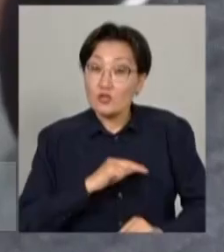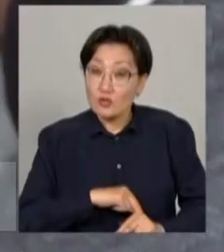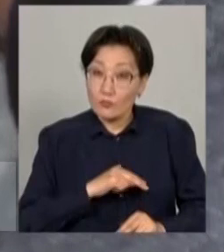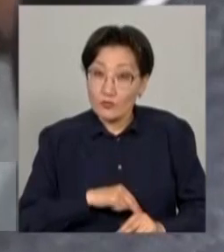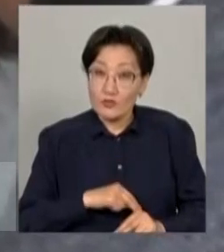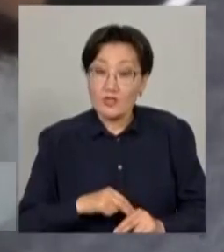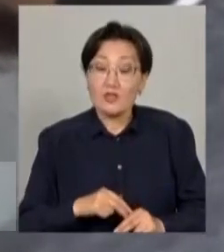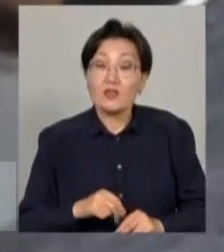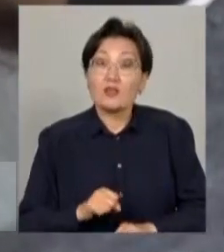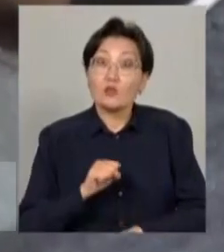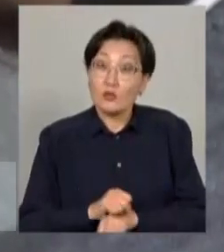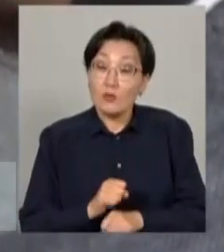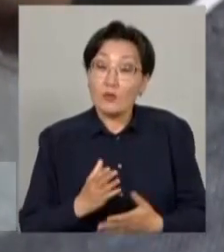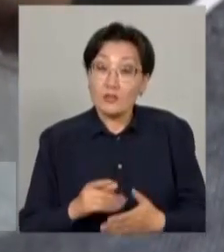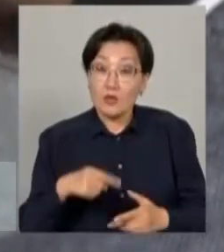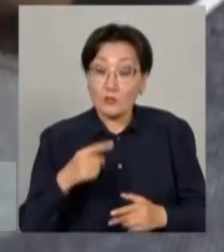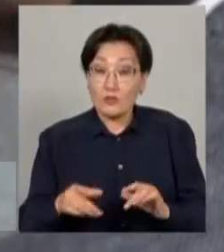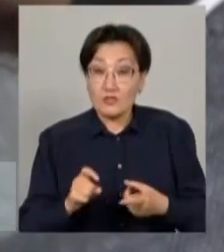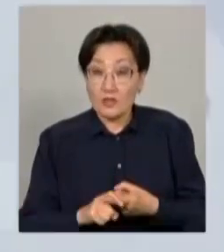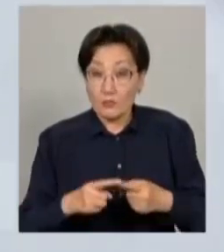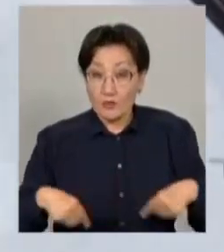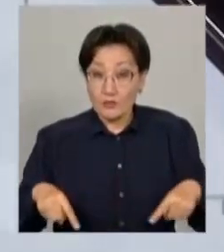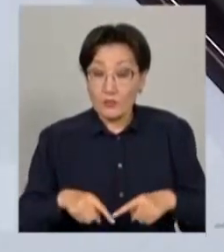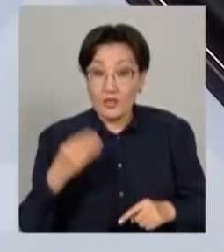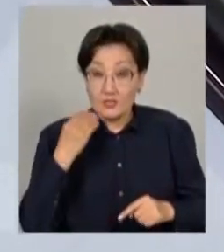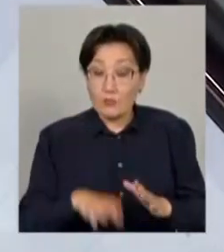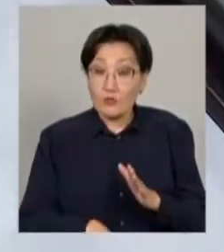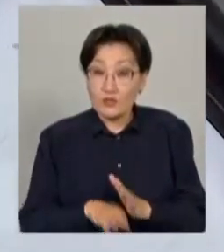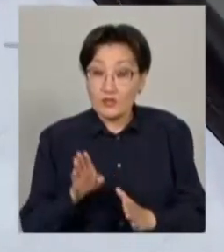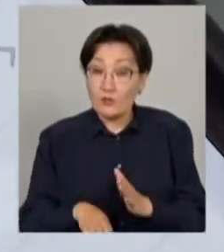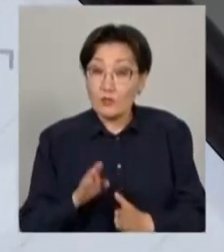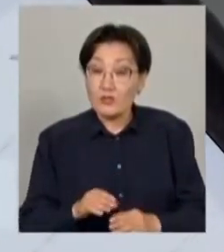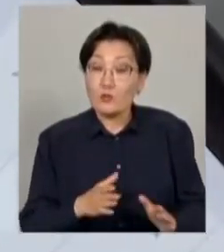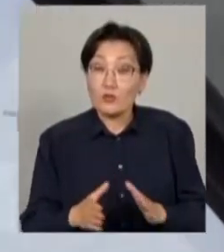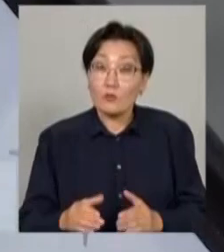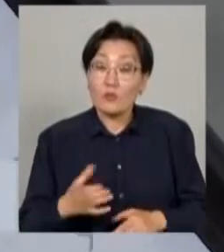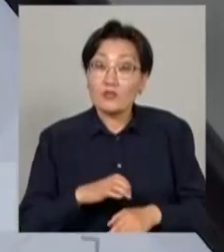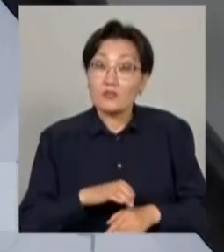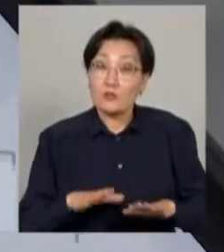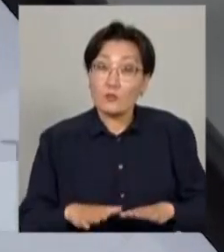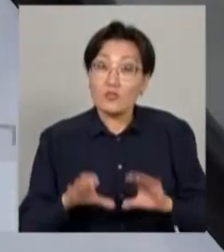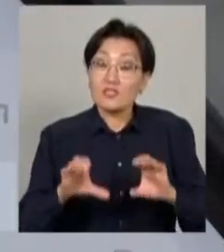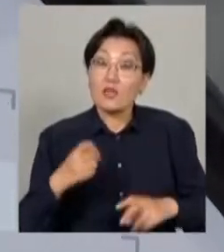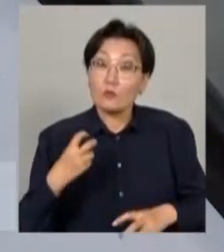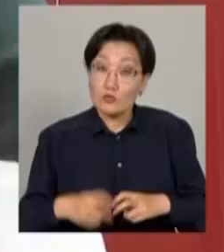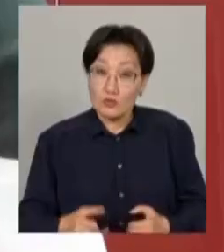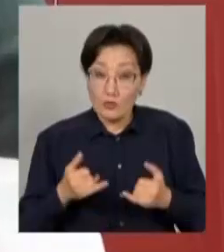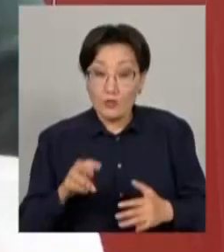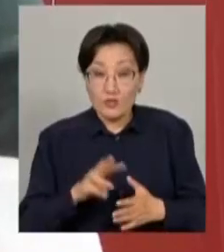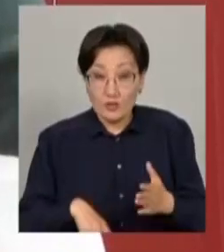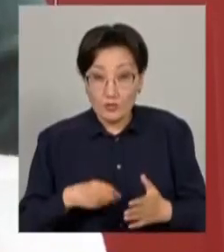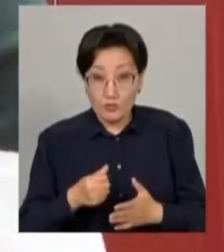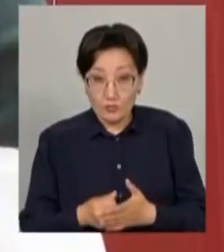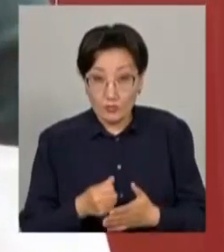тұралап қалғанын айтты. Біздегі байланыс операторлары сапаны жақсартуға күш салудың орнына анықталған заң бұзушылықтар үшін айыппұл